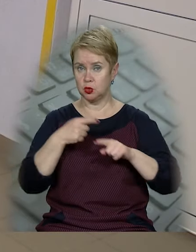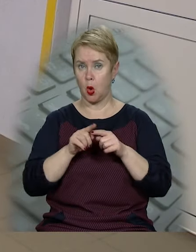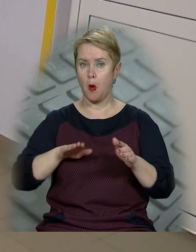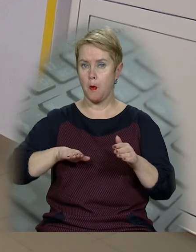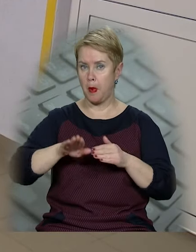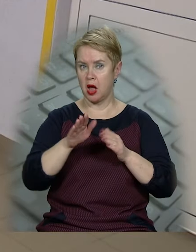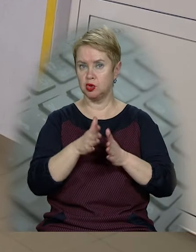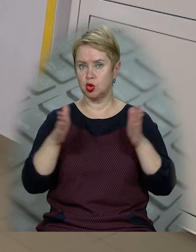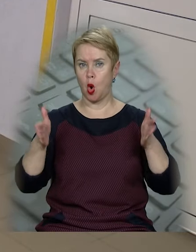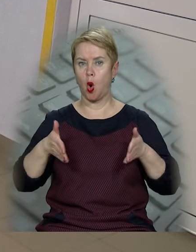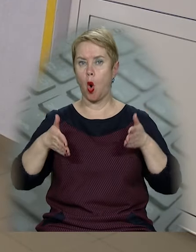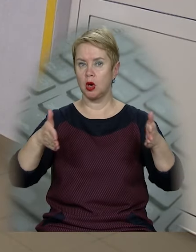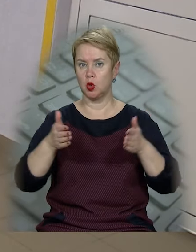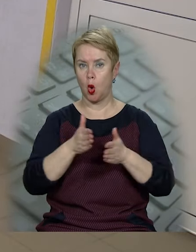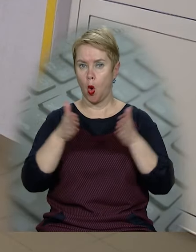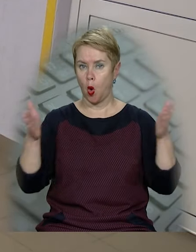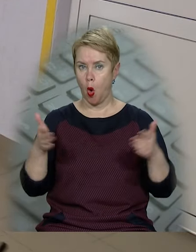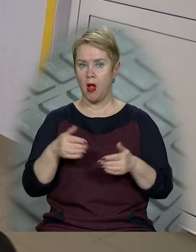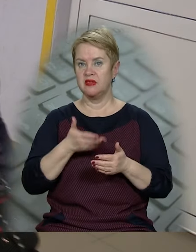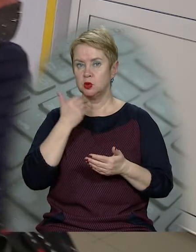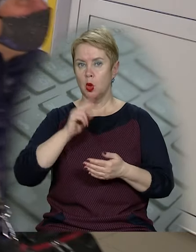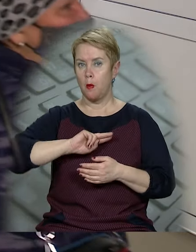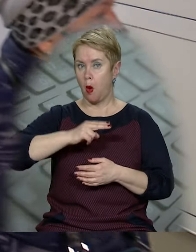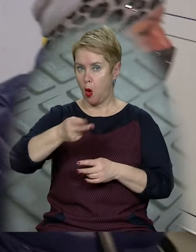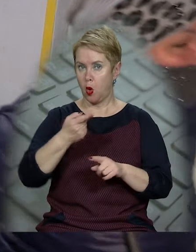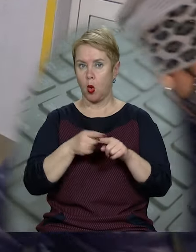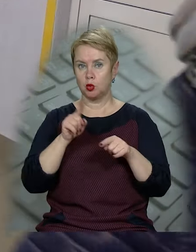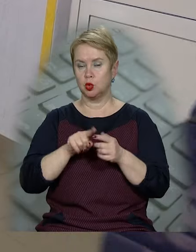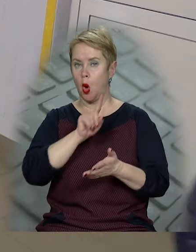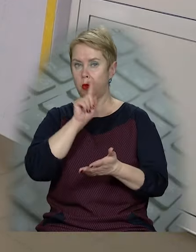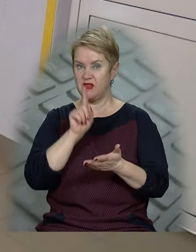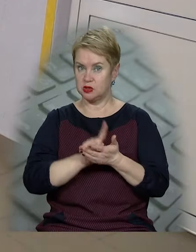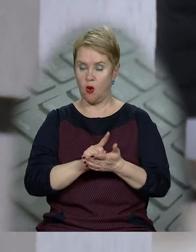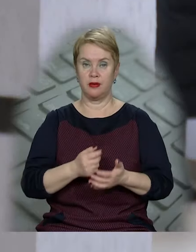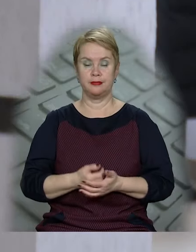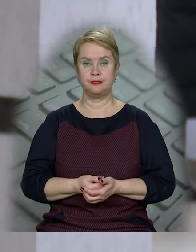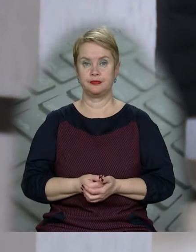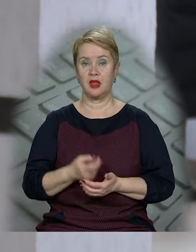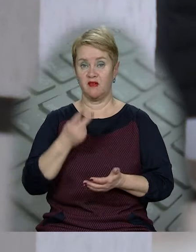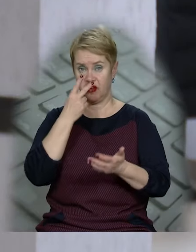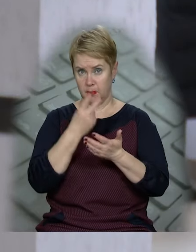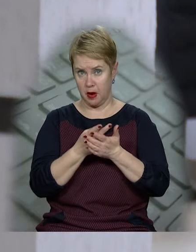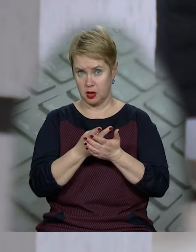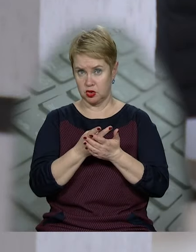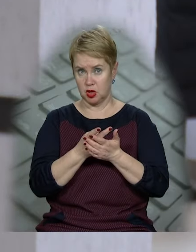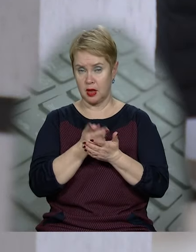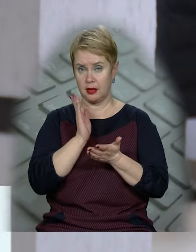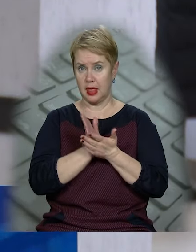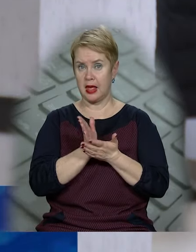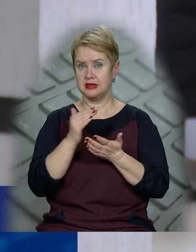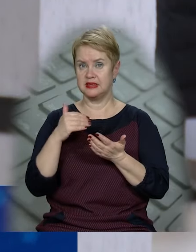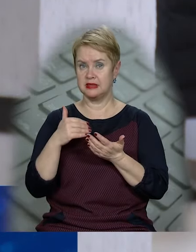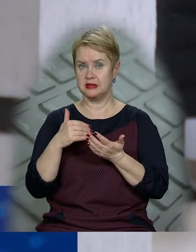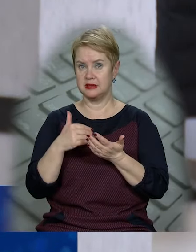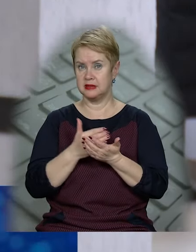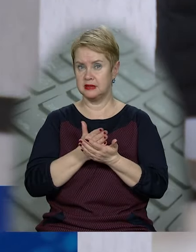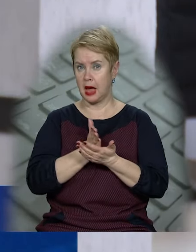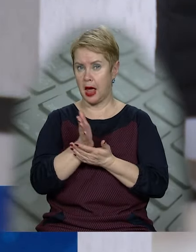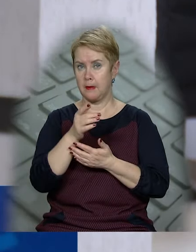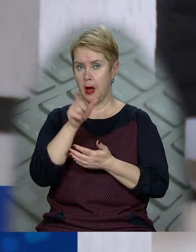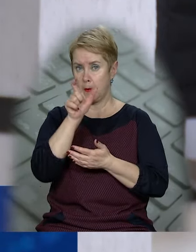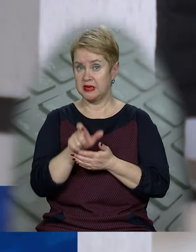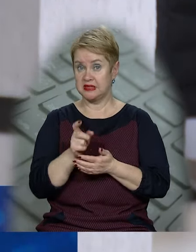пандус, широкі коридори та хол, відсутність порогів тут обов'язкова. Ви бачите, є мнемосхема, тобто